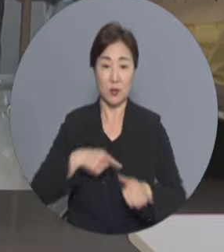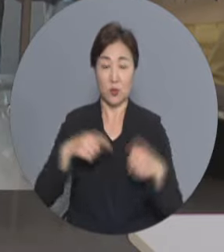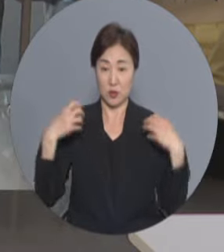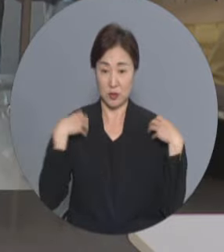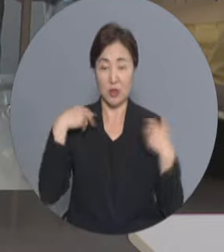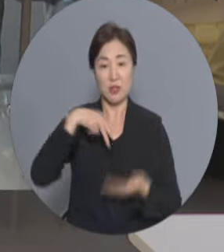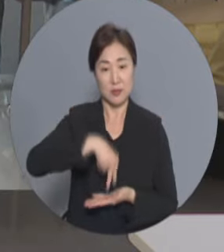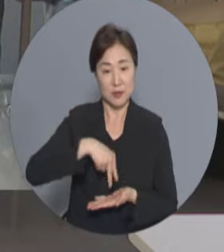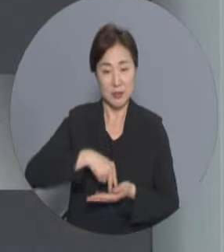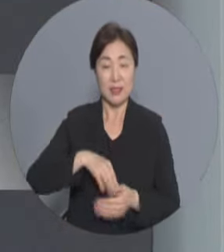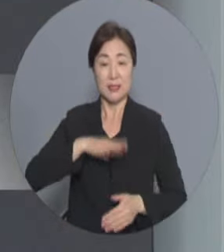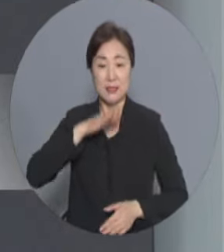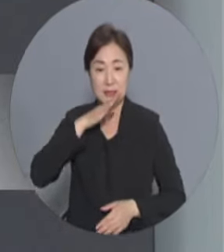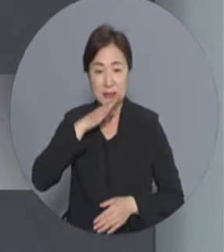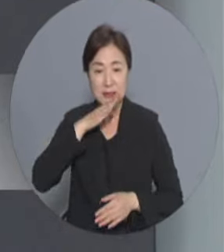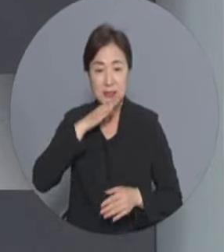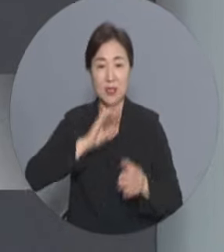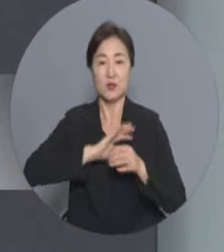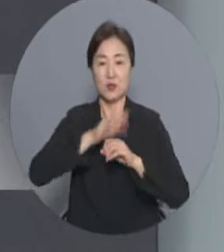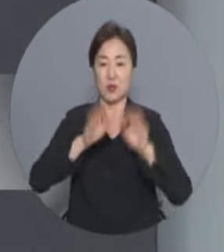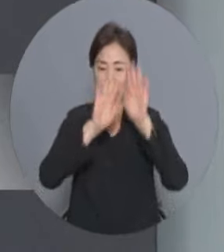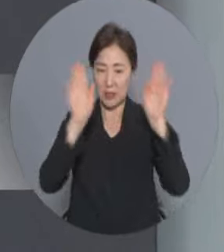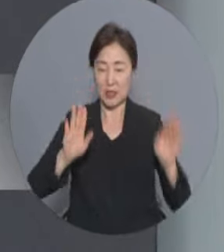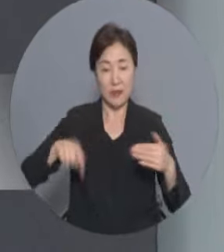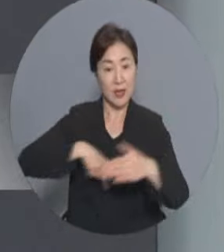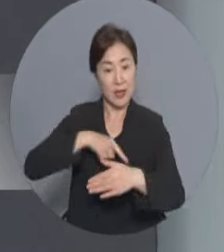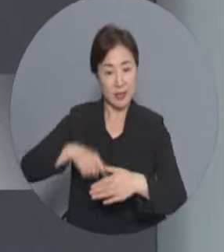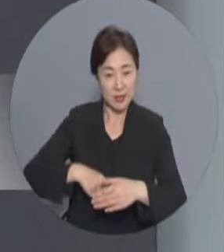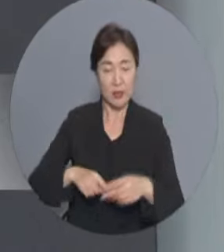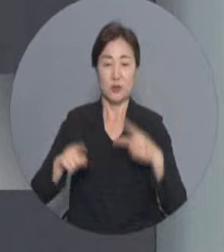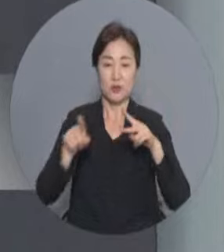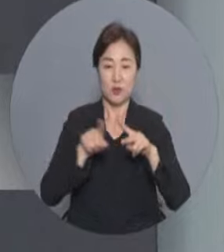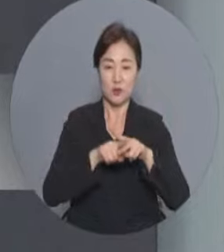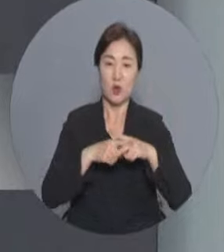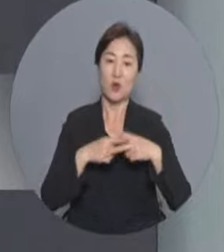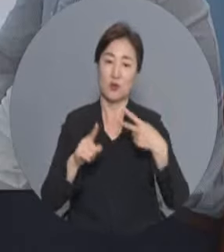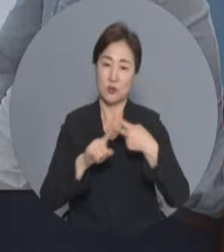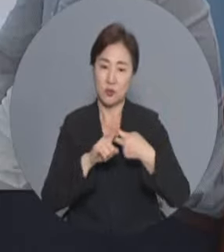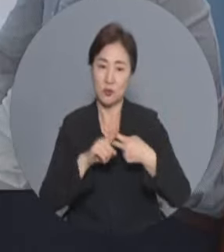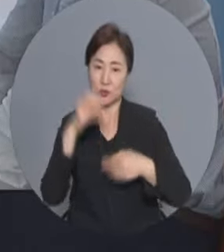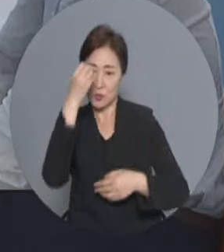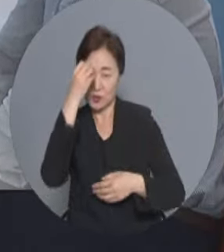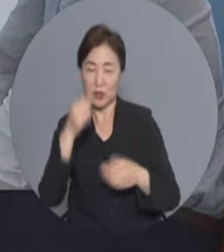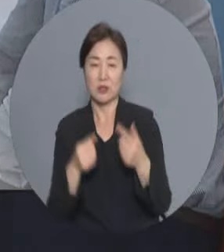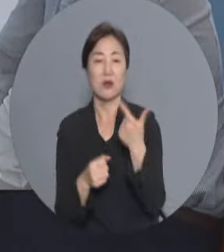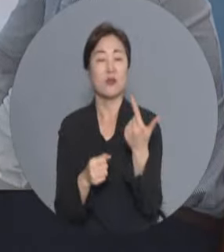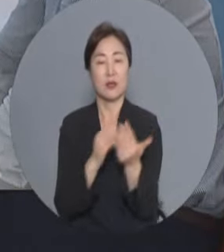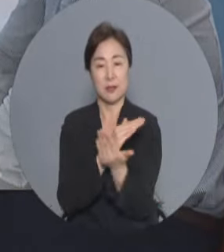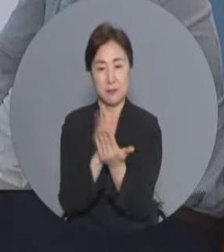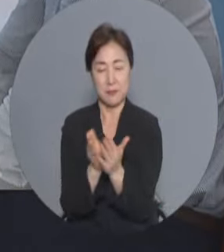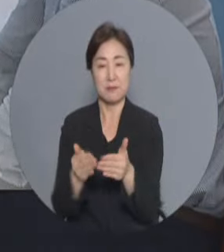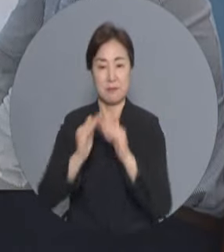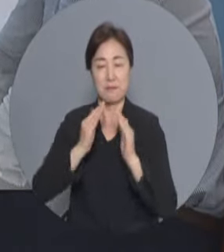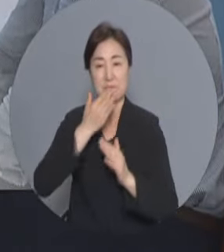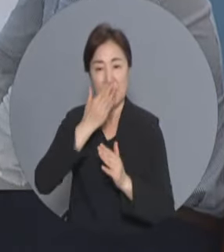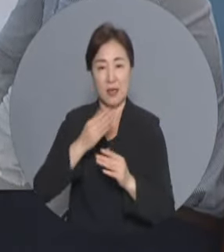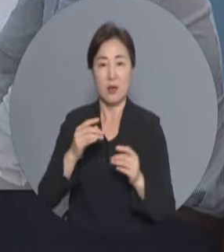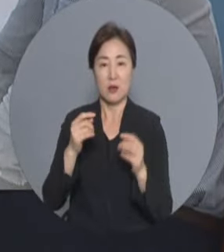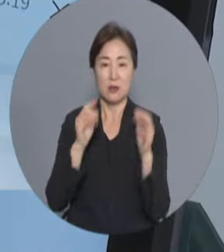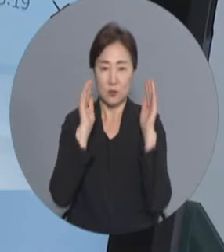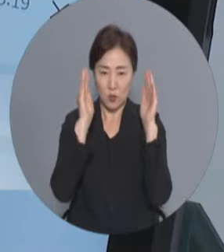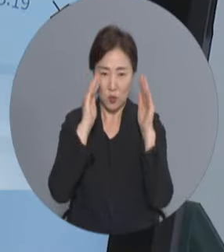글로컬 박람회장에 초중등, 유치원 등 모두 6개 교실을 설치할 예정으로 수업을 경험하고 둘러볼 수